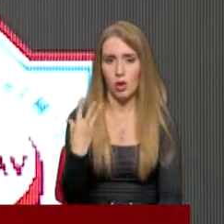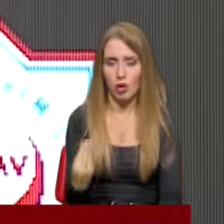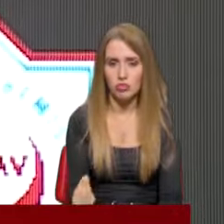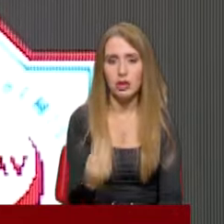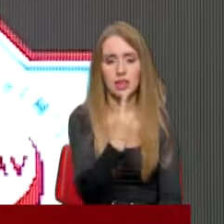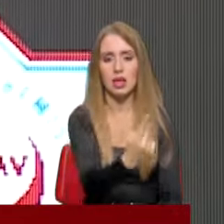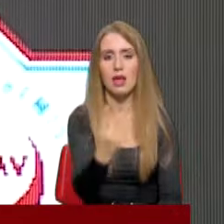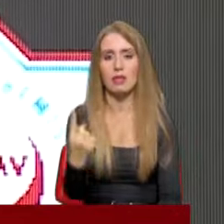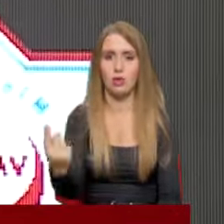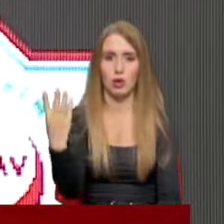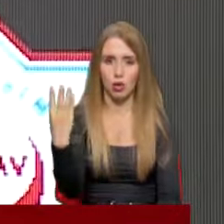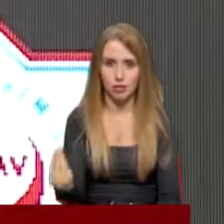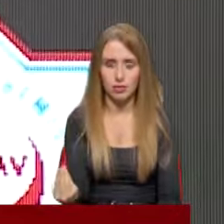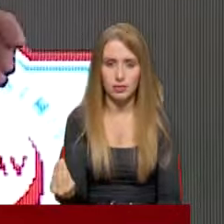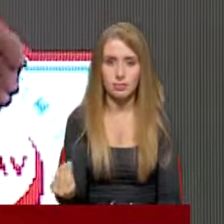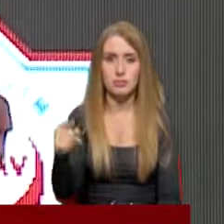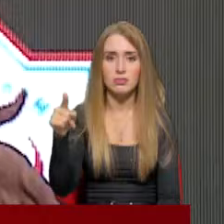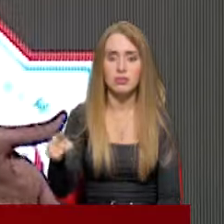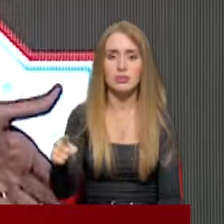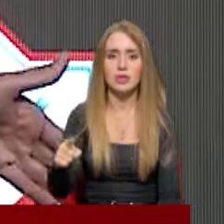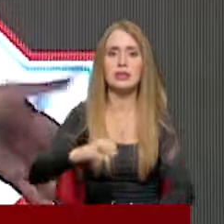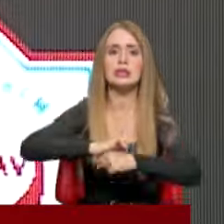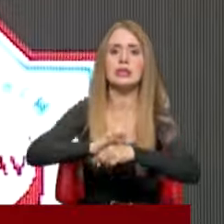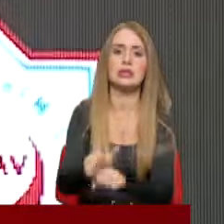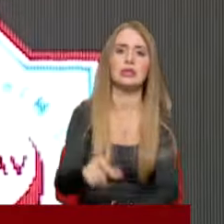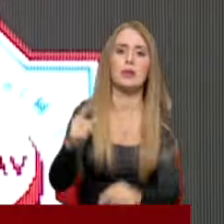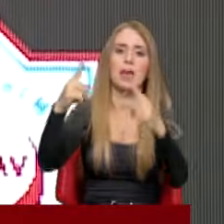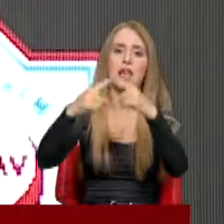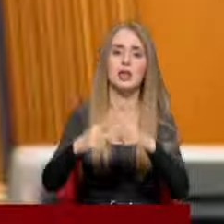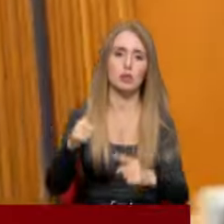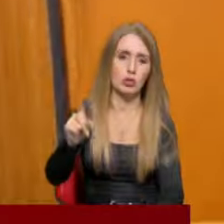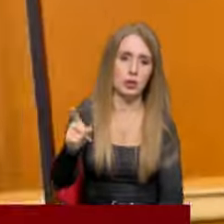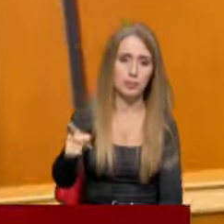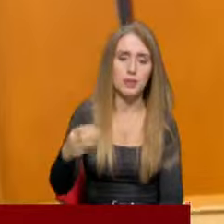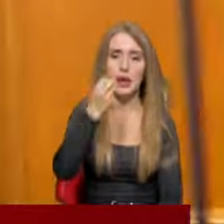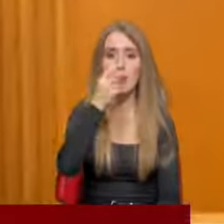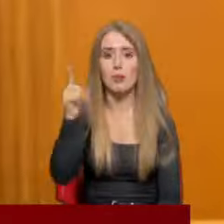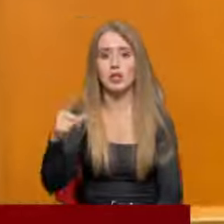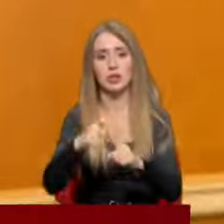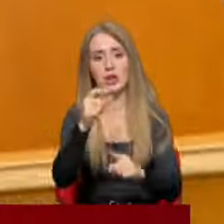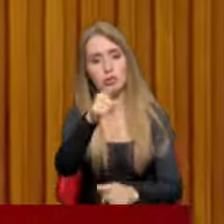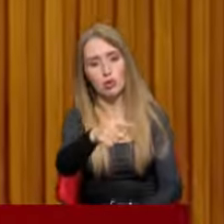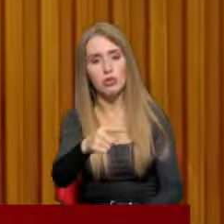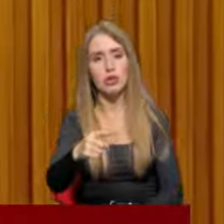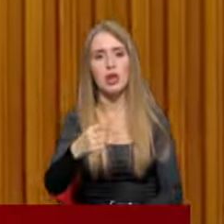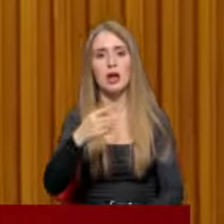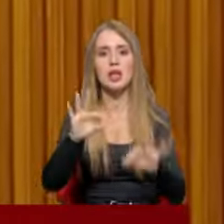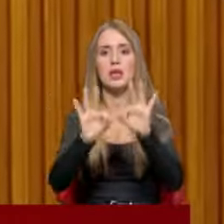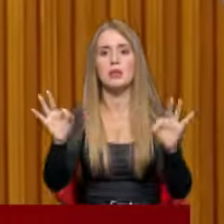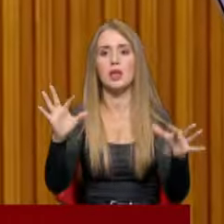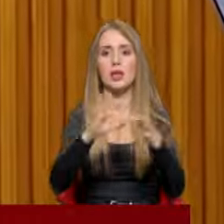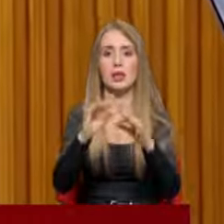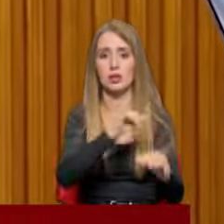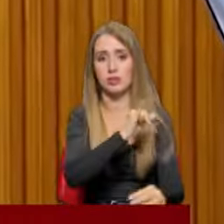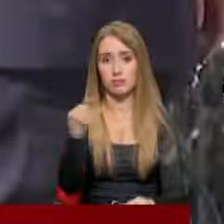teker teker bırakır, burunlarından fitil fitil getiririz. Bahçeli Dervişoğlu'na idam ipi üzerinden yanıt verdi